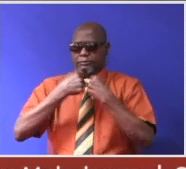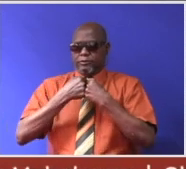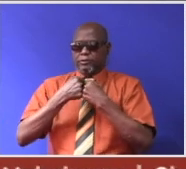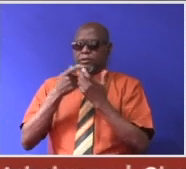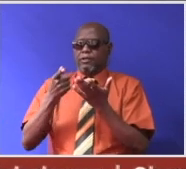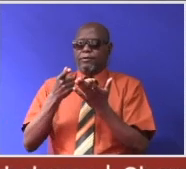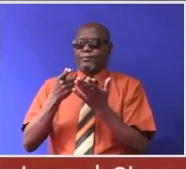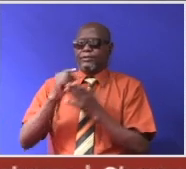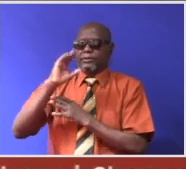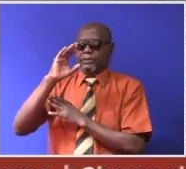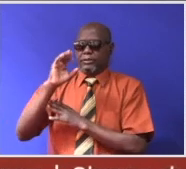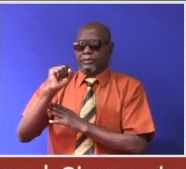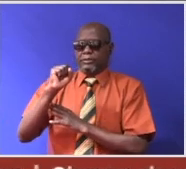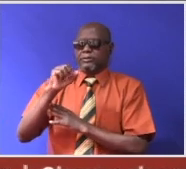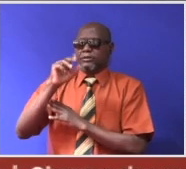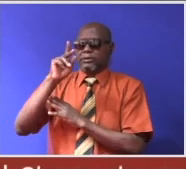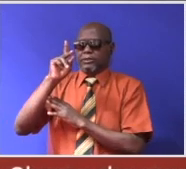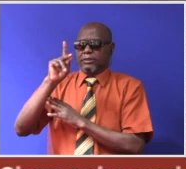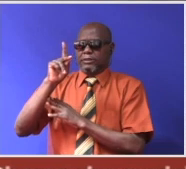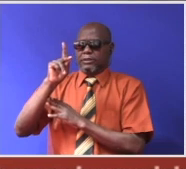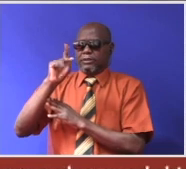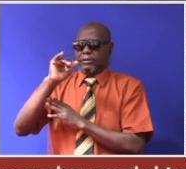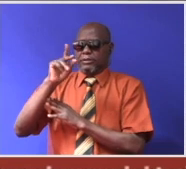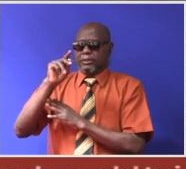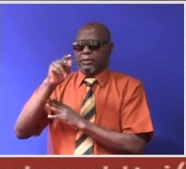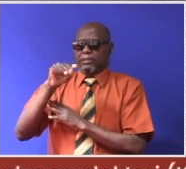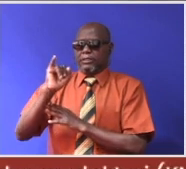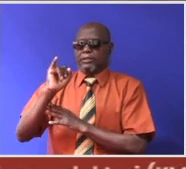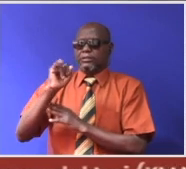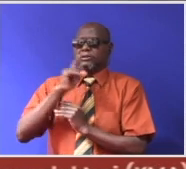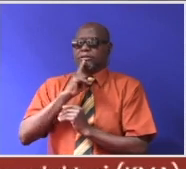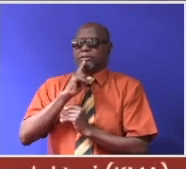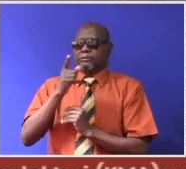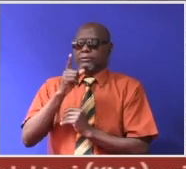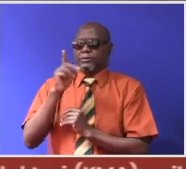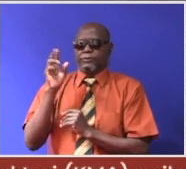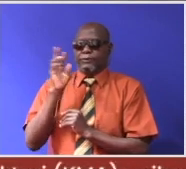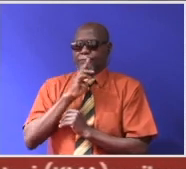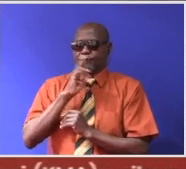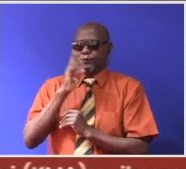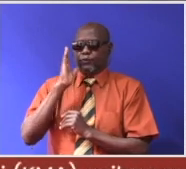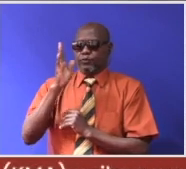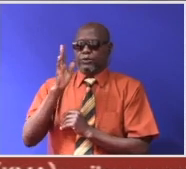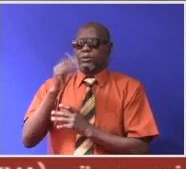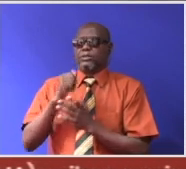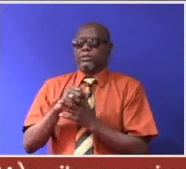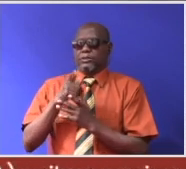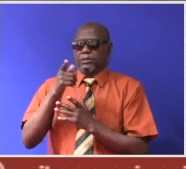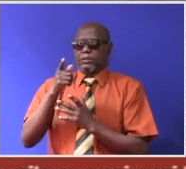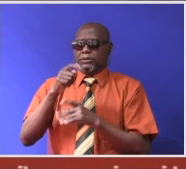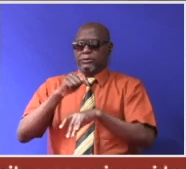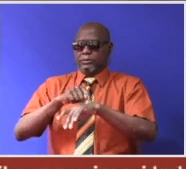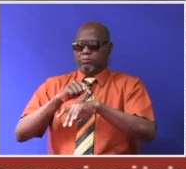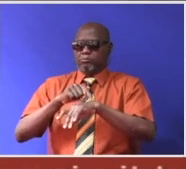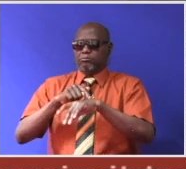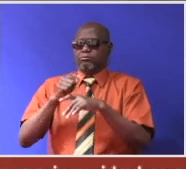waziri wa usalama Profesa Kithure Kindiki amemuru msako mkali dhidi ya ufadhili wa mzozo ambao ulishuhudiwa wakati mkutano wa rais William